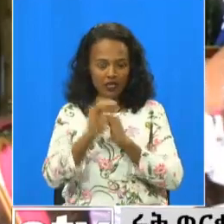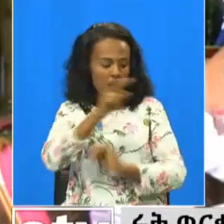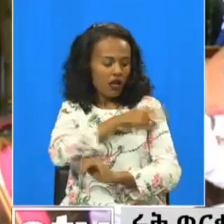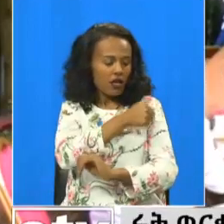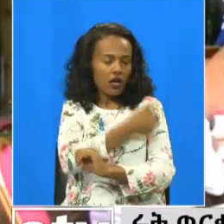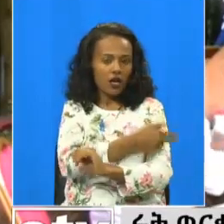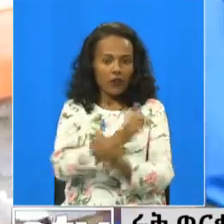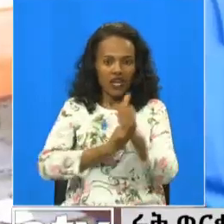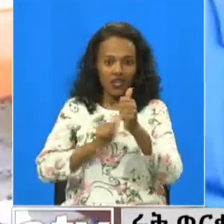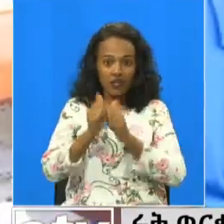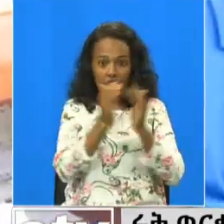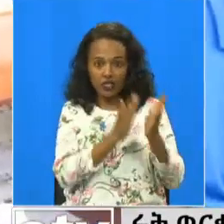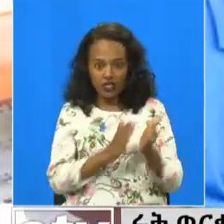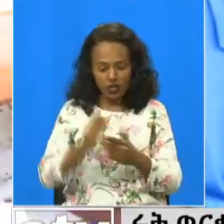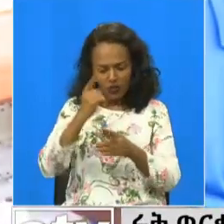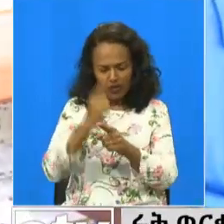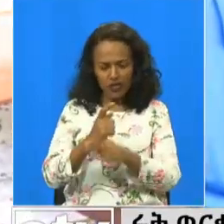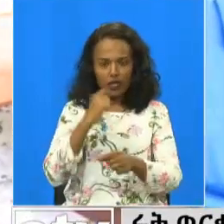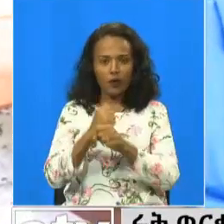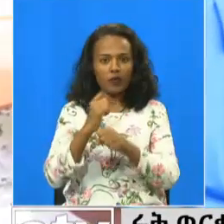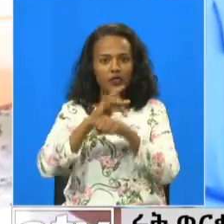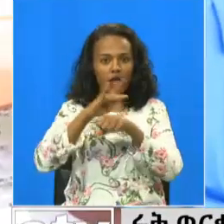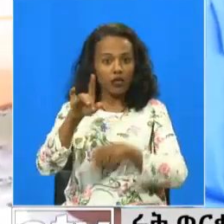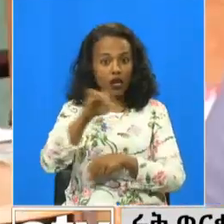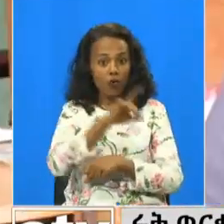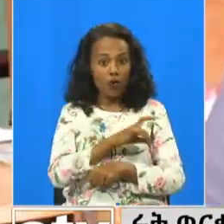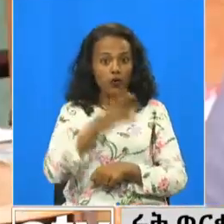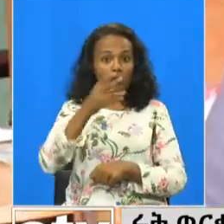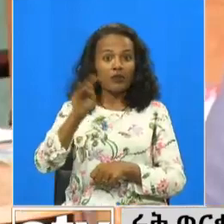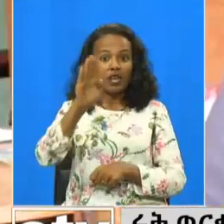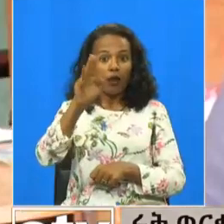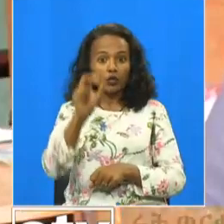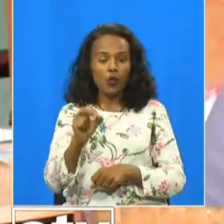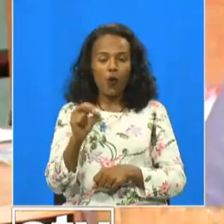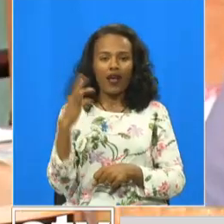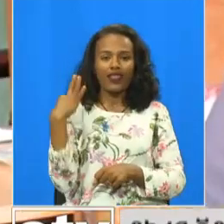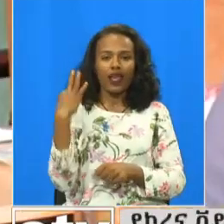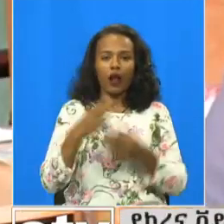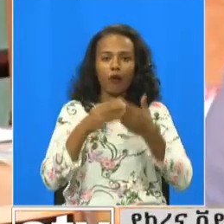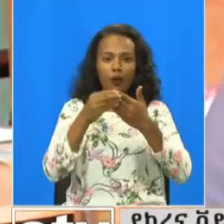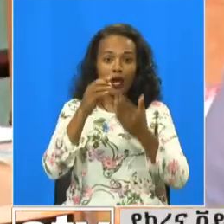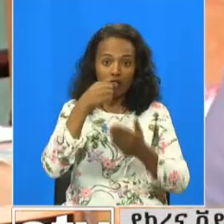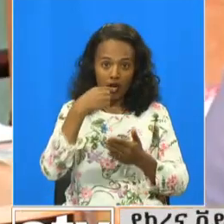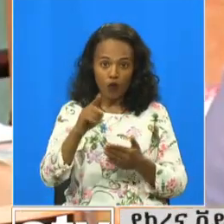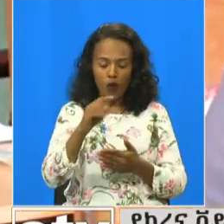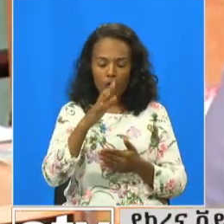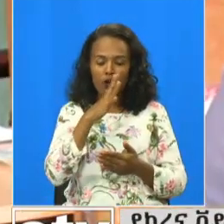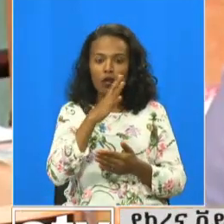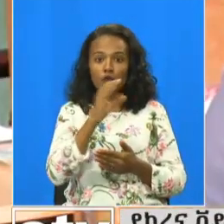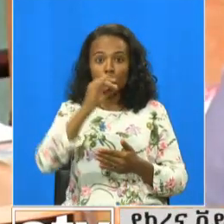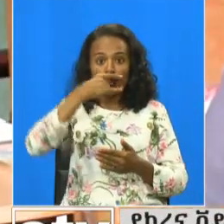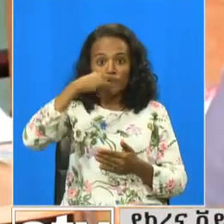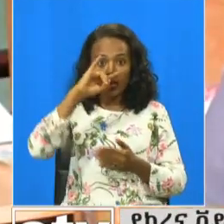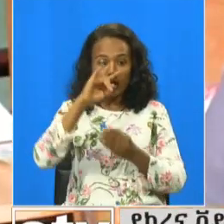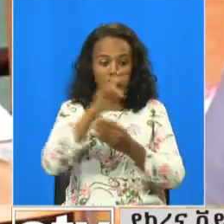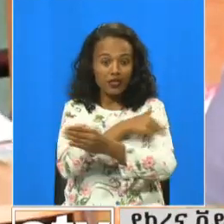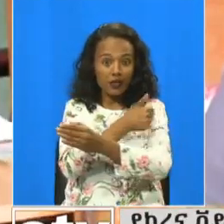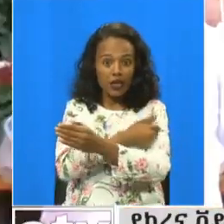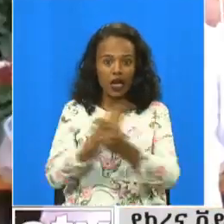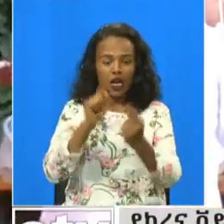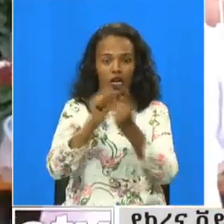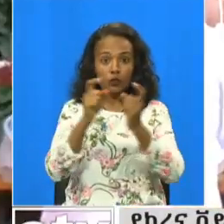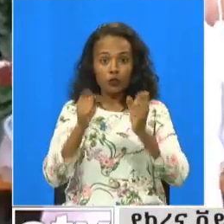የህክምና ቅድመ ዝግጅት ላይ በተገቢ ሁኔታ በመሰራት ላይ መሆኑን የምዕራብ ሸዋ ዞን ጤና መምሪያ አስታውቋል። በእናቶችና ህጻናት ህክምና ሊያጋጥሙ